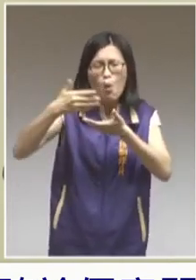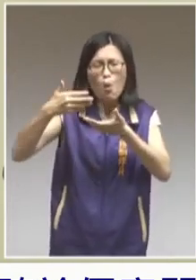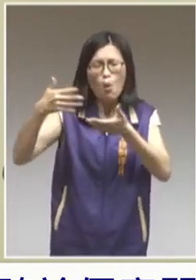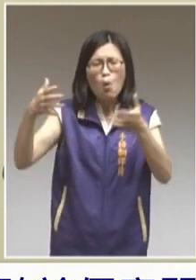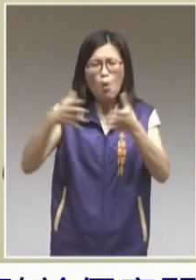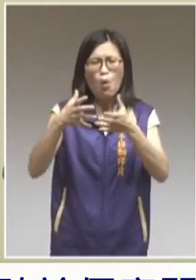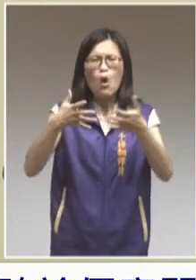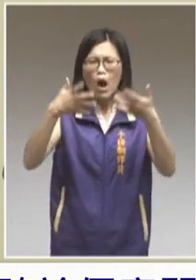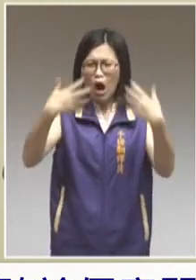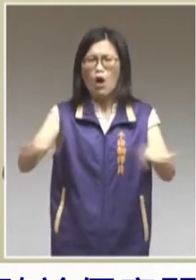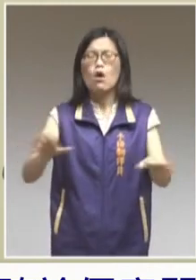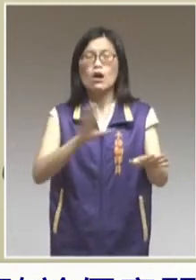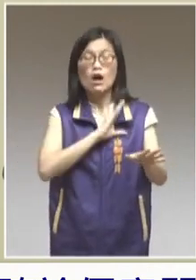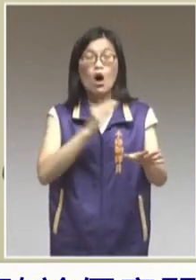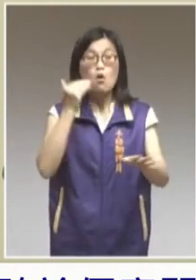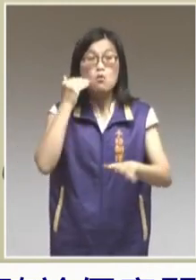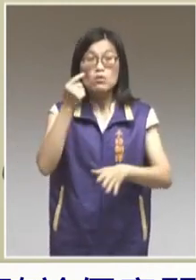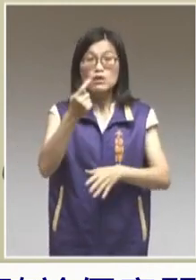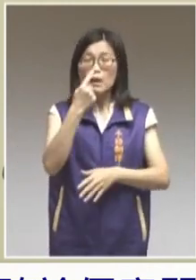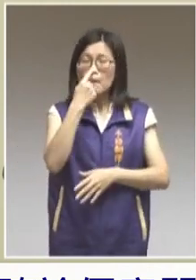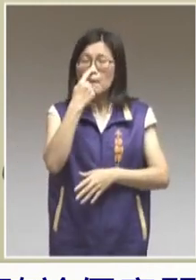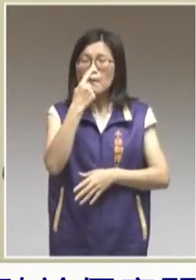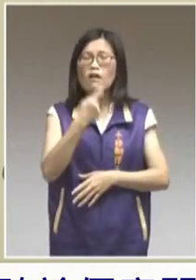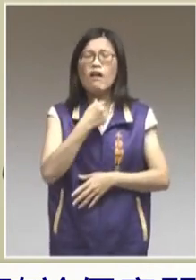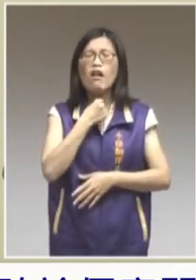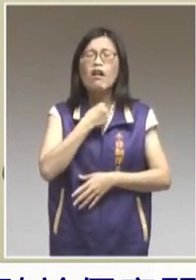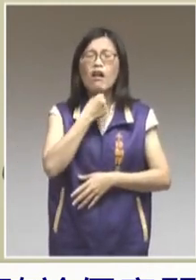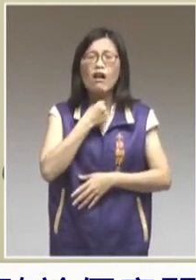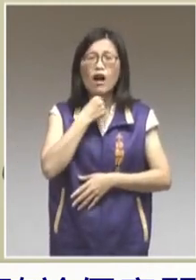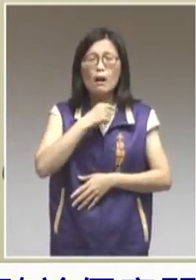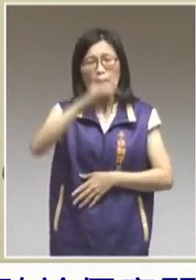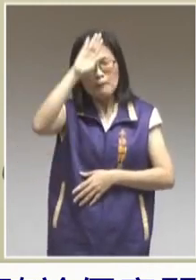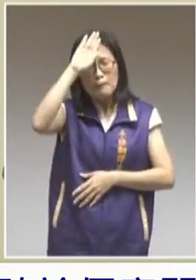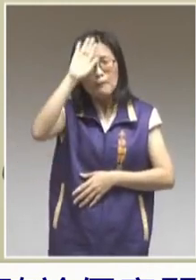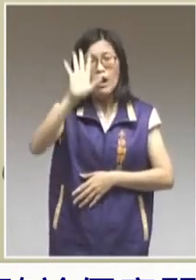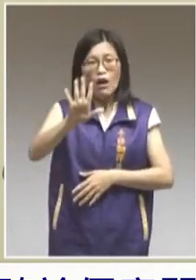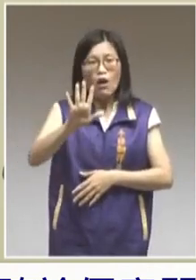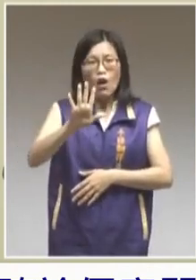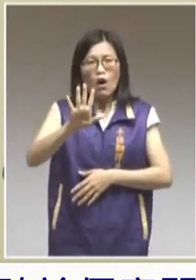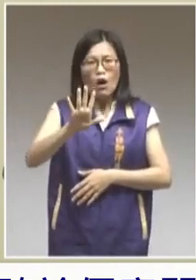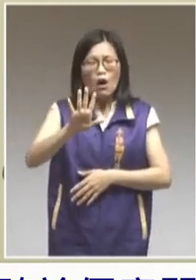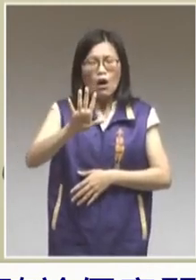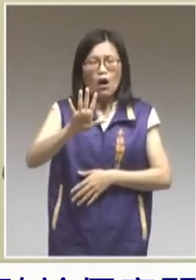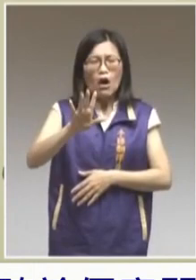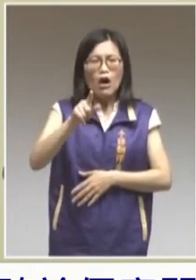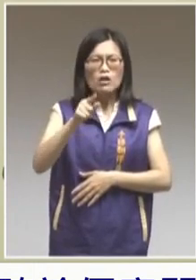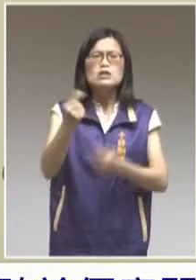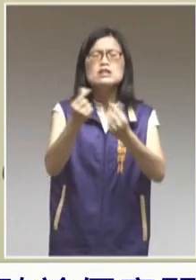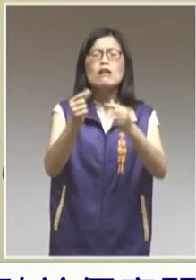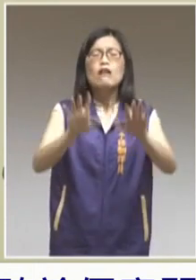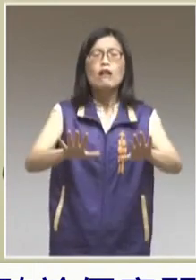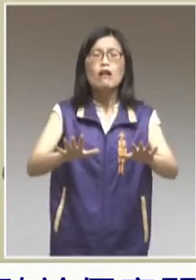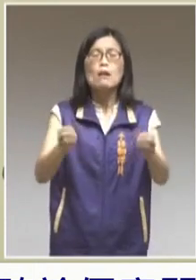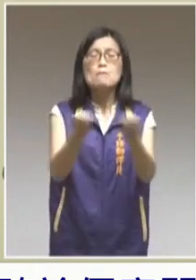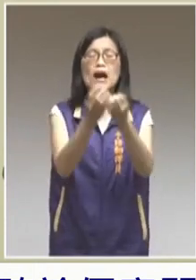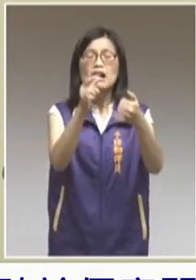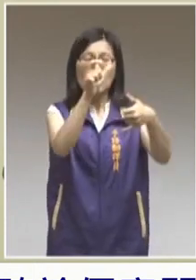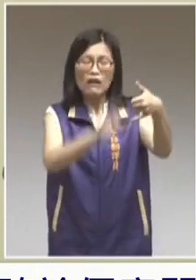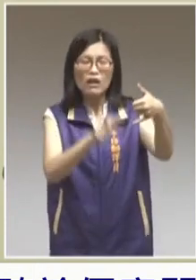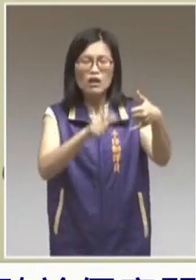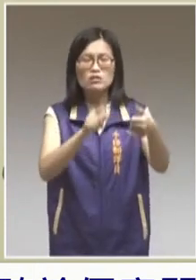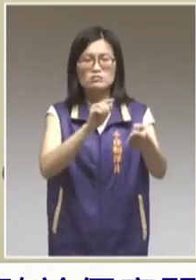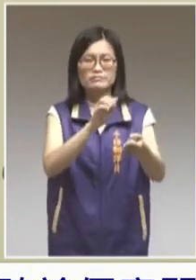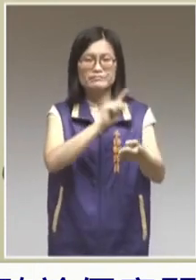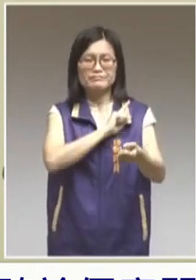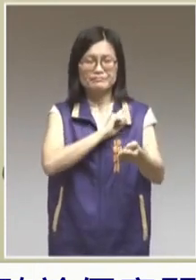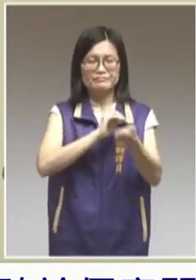所以假如有呼吸道症状那就诚如我们今天这个个案他到医院就诊，我们的诊